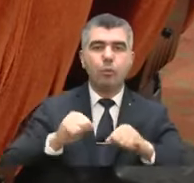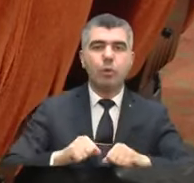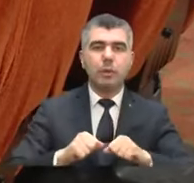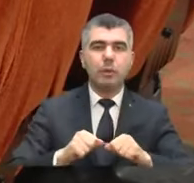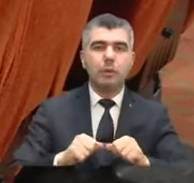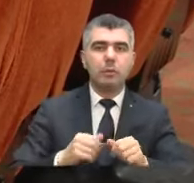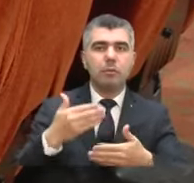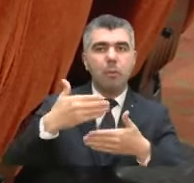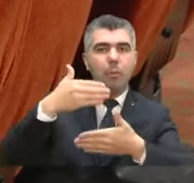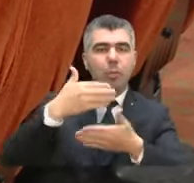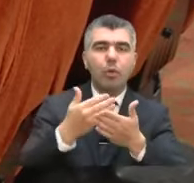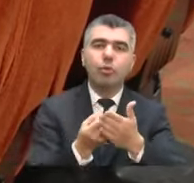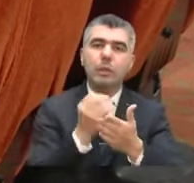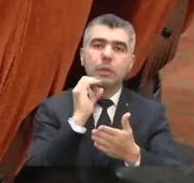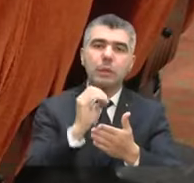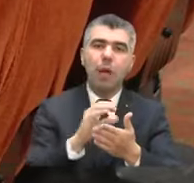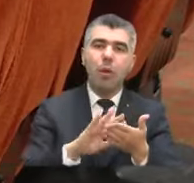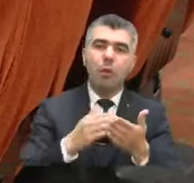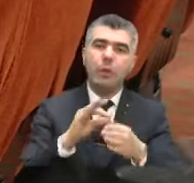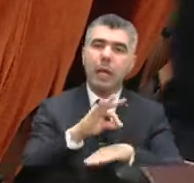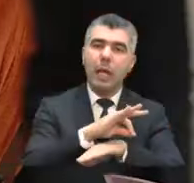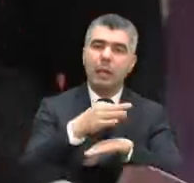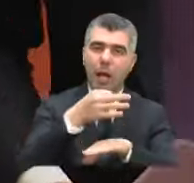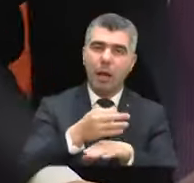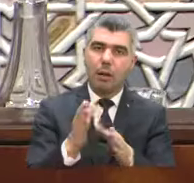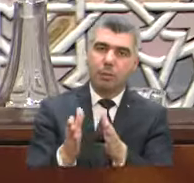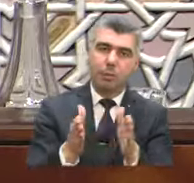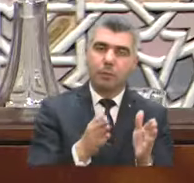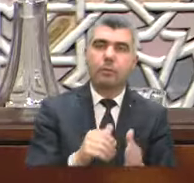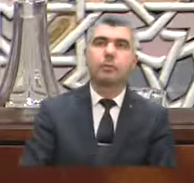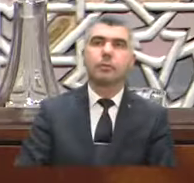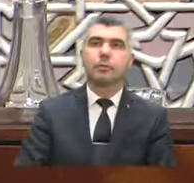تأهلها وتطورها وتطور الإدارة ديالها. شكرا. شكرا سيد وزير.